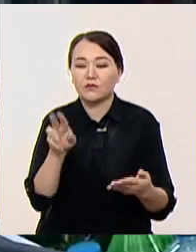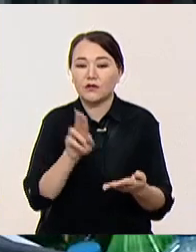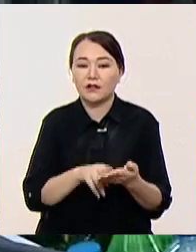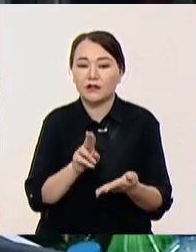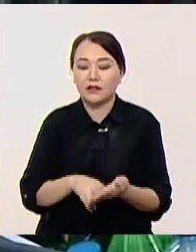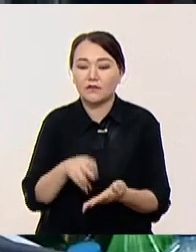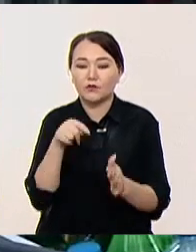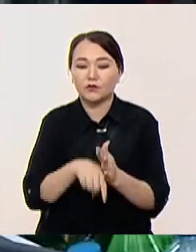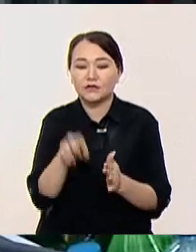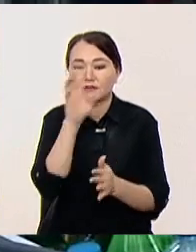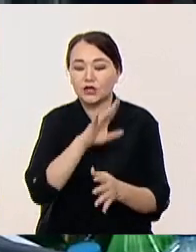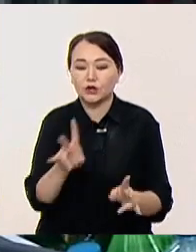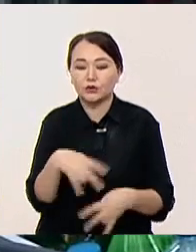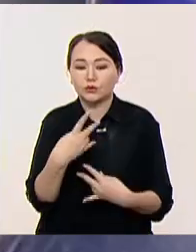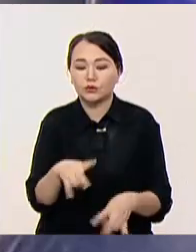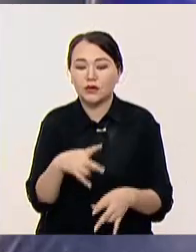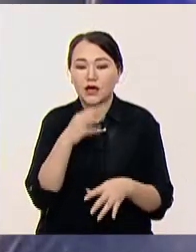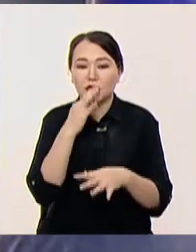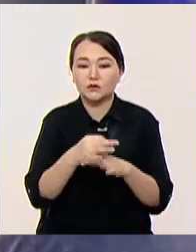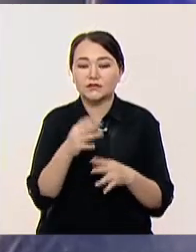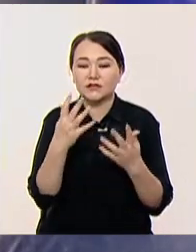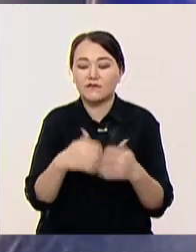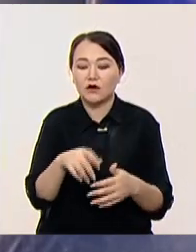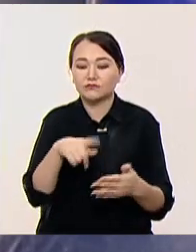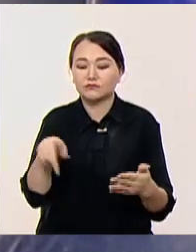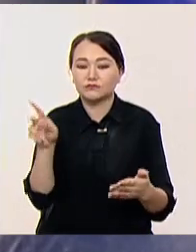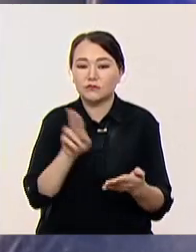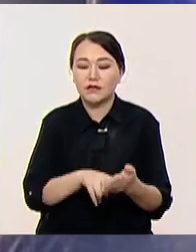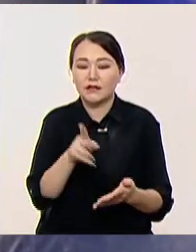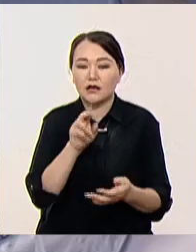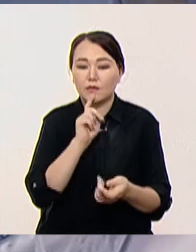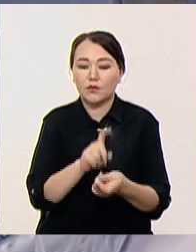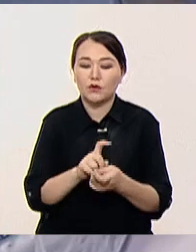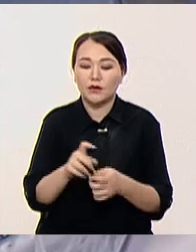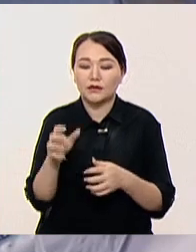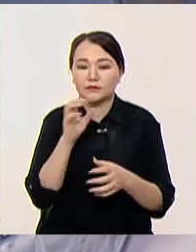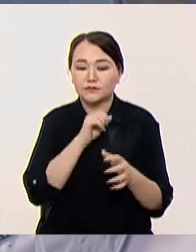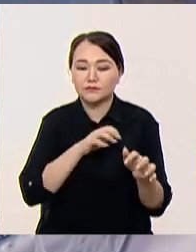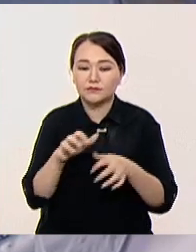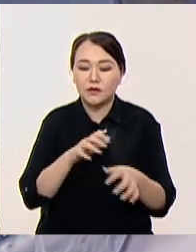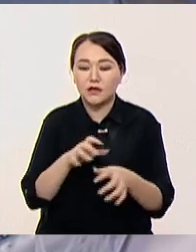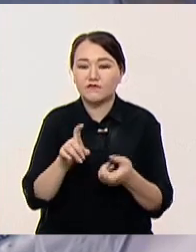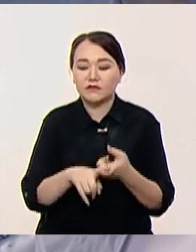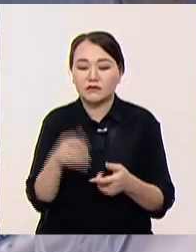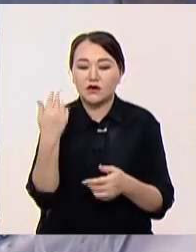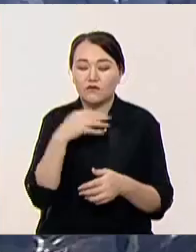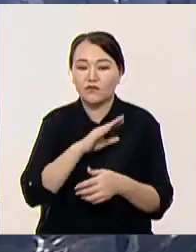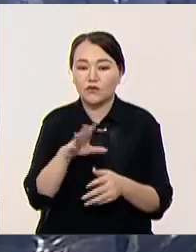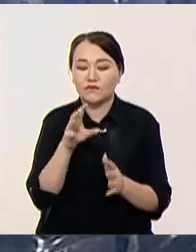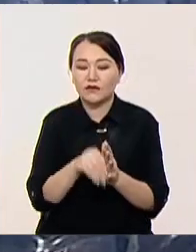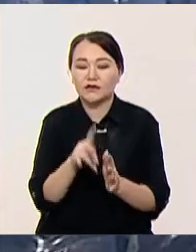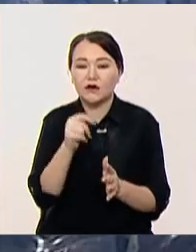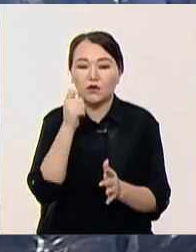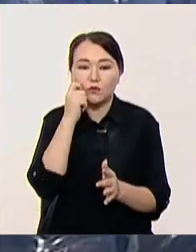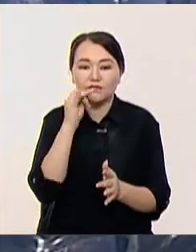внутри страны не нужно. Отмечу, цифровую маркировку товаров вводят для борьбы с теневым импортом. В стране не так давно ввели ее на